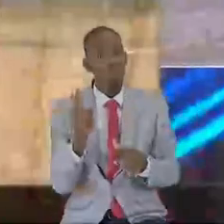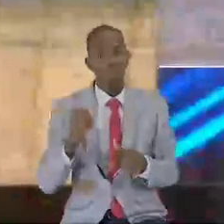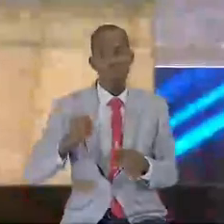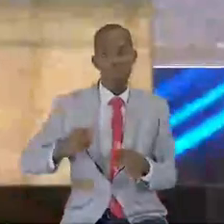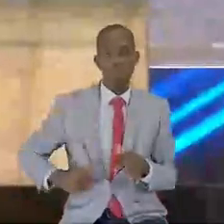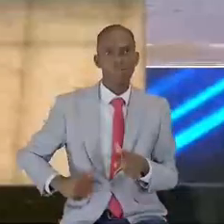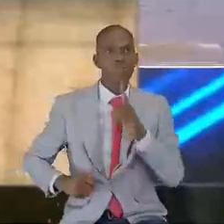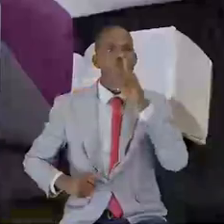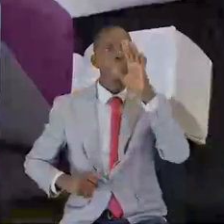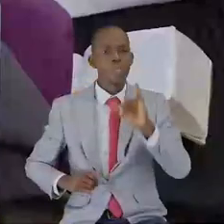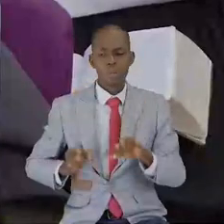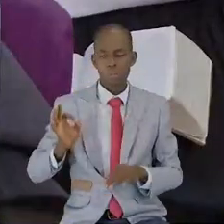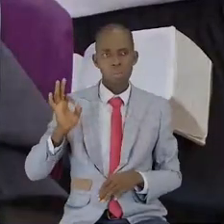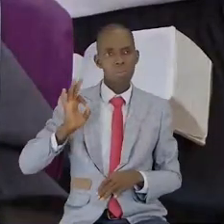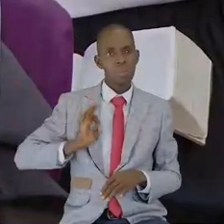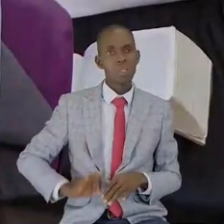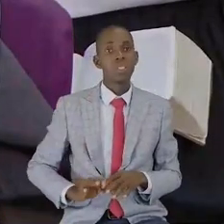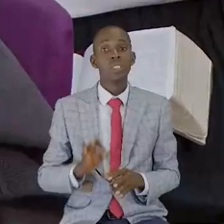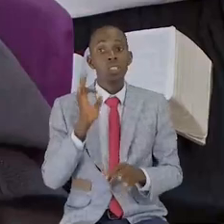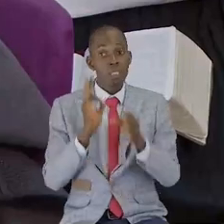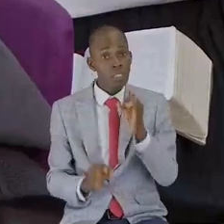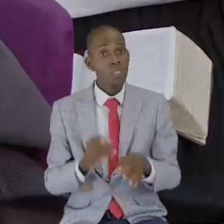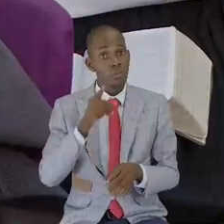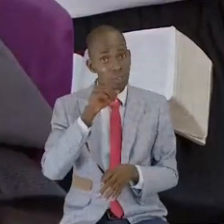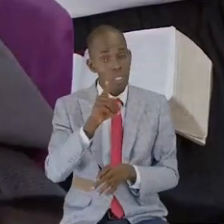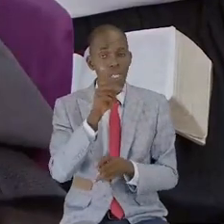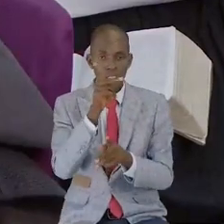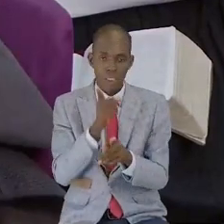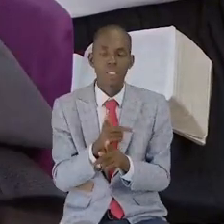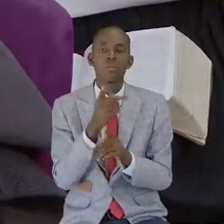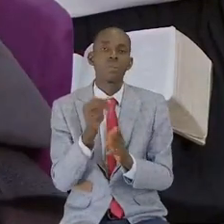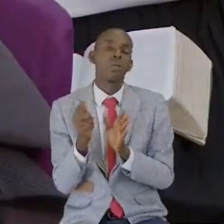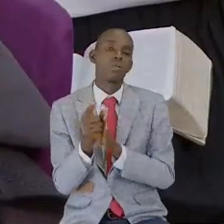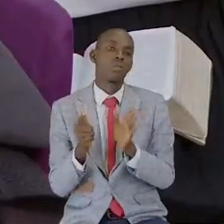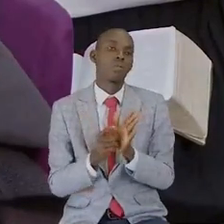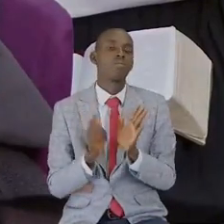est utile si tu mets en pratique la loi.